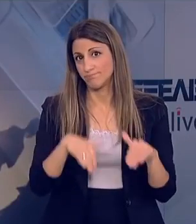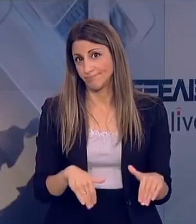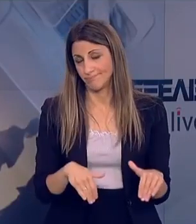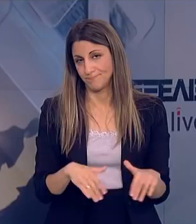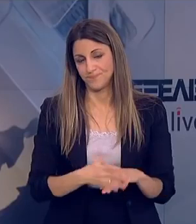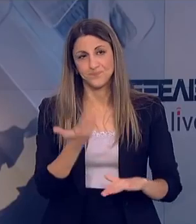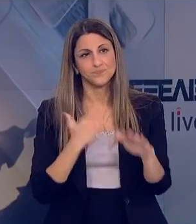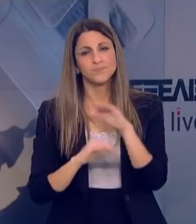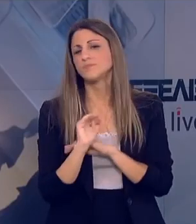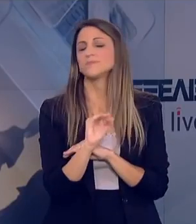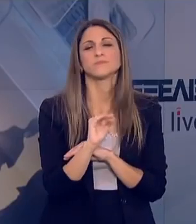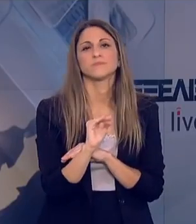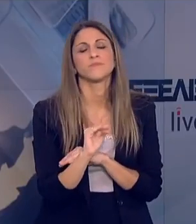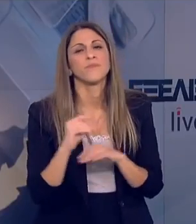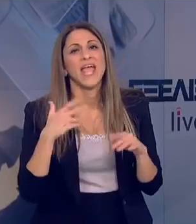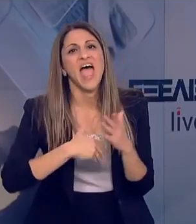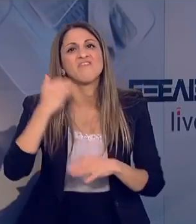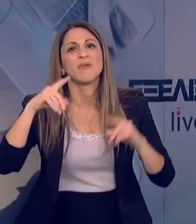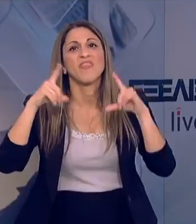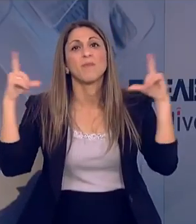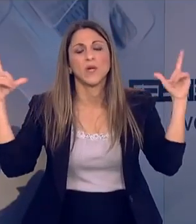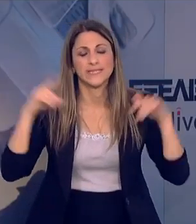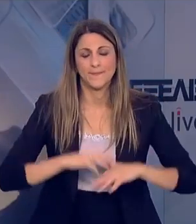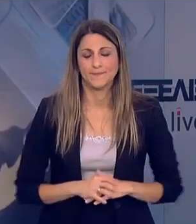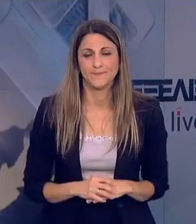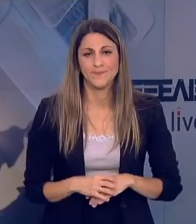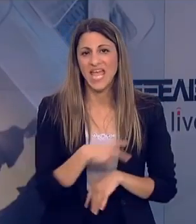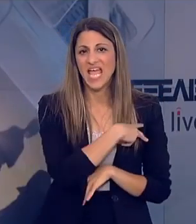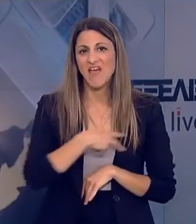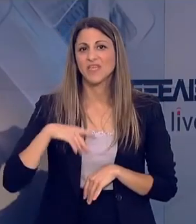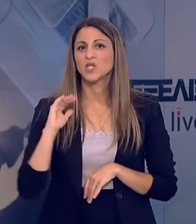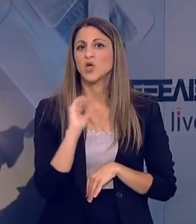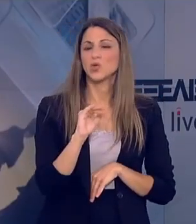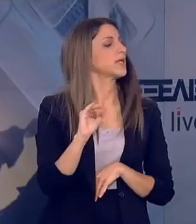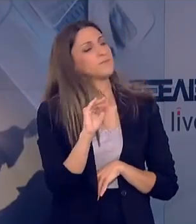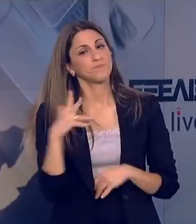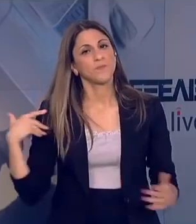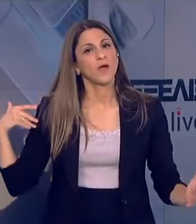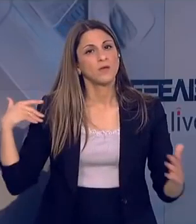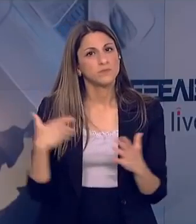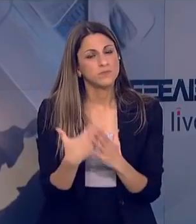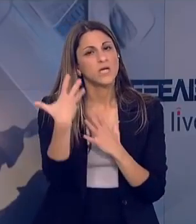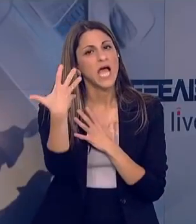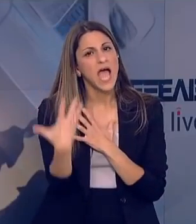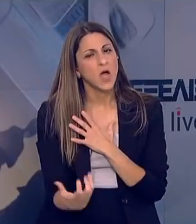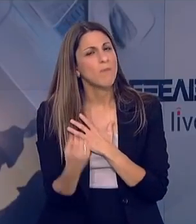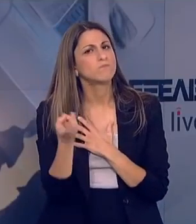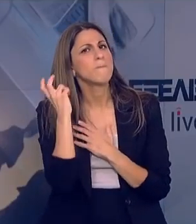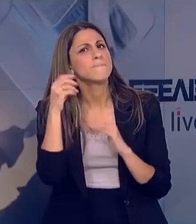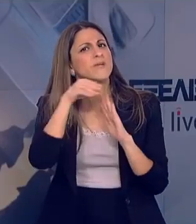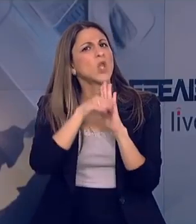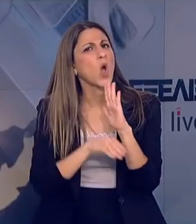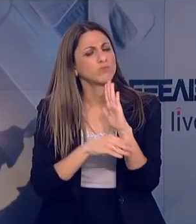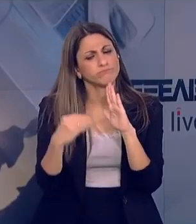Η κυρία μιλά από την εφημερίδα Δημοκρατία. Κύριε Τσιόδρα, σύμφωνα με τα στοιχεία που έχετε στη διάθεσή σας από το Μητρό Ασθενών με